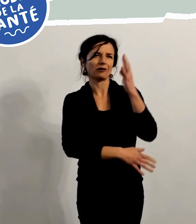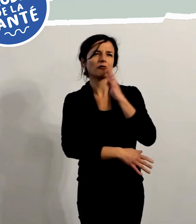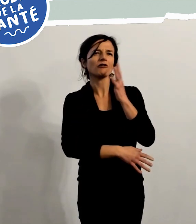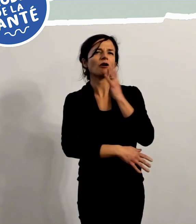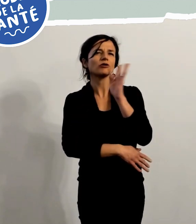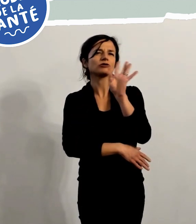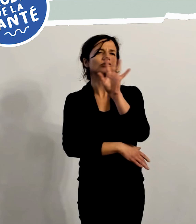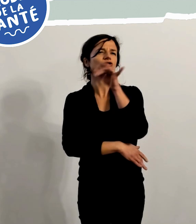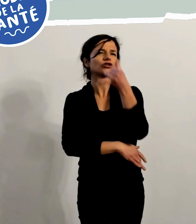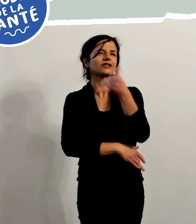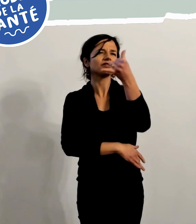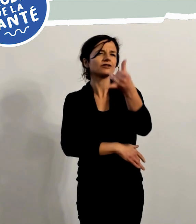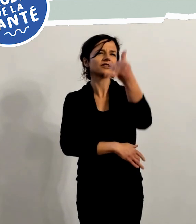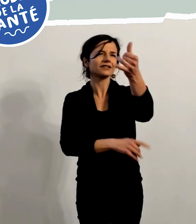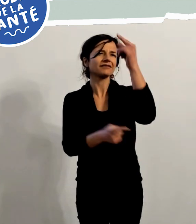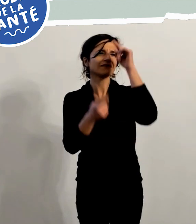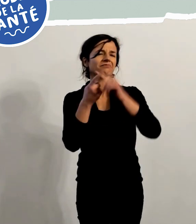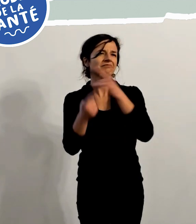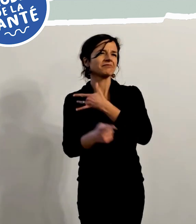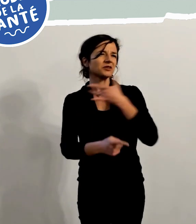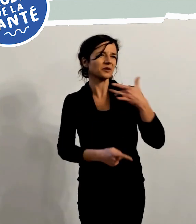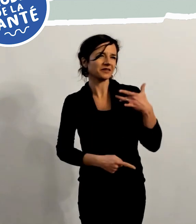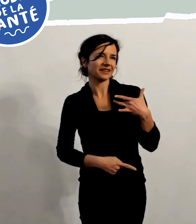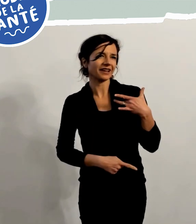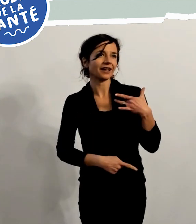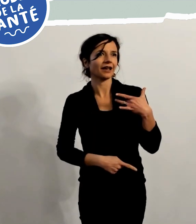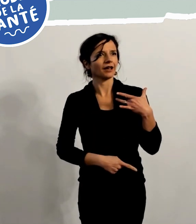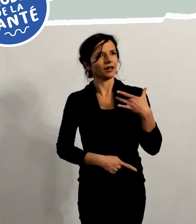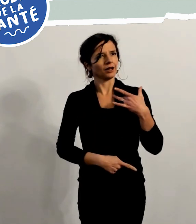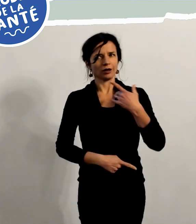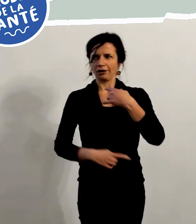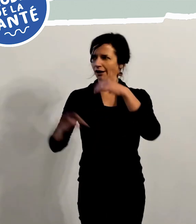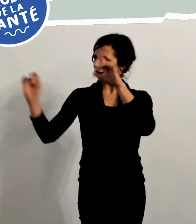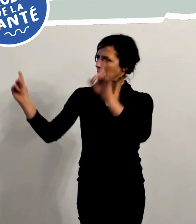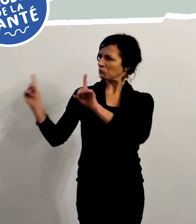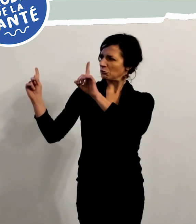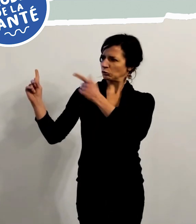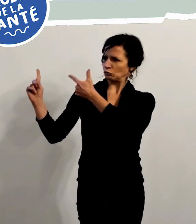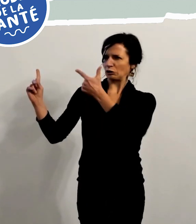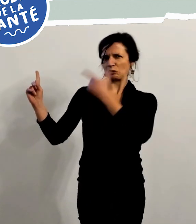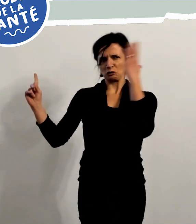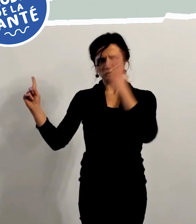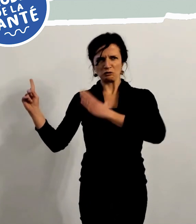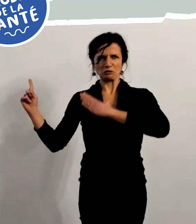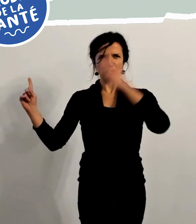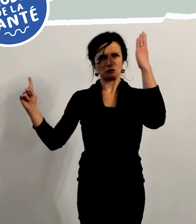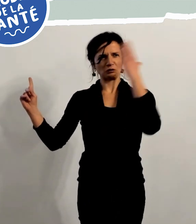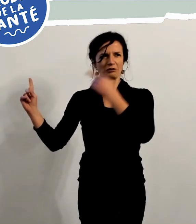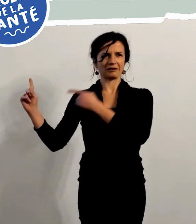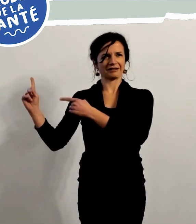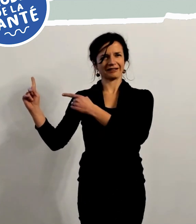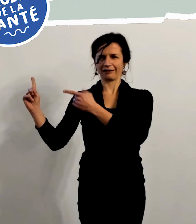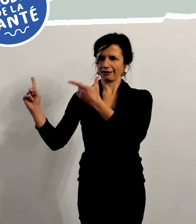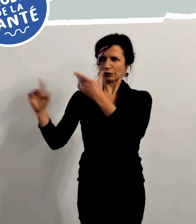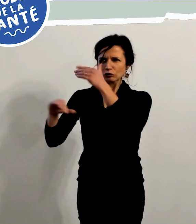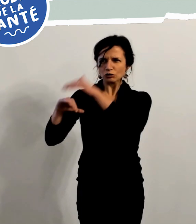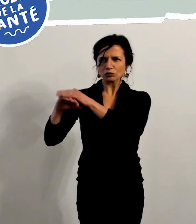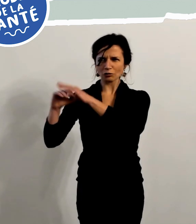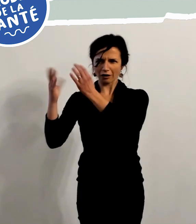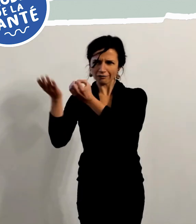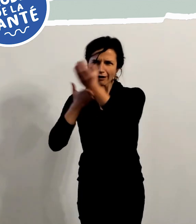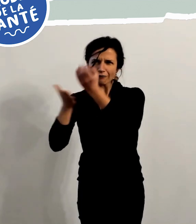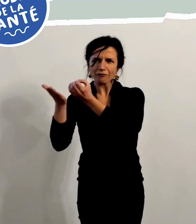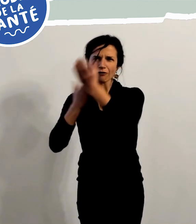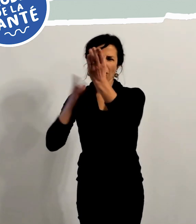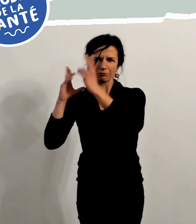de la Santé, accompagnée de deux pointures qui vont animer donc cette soirée et nous informer et